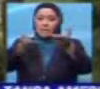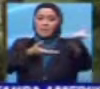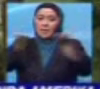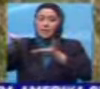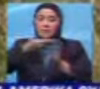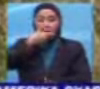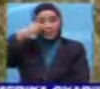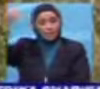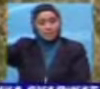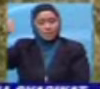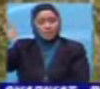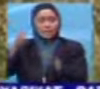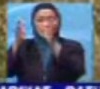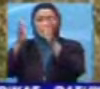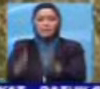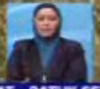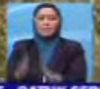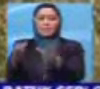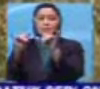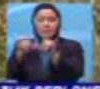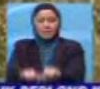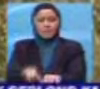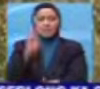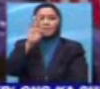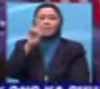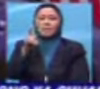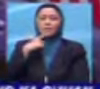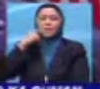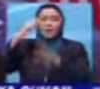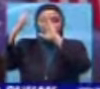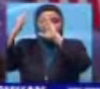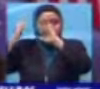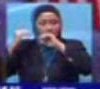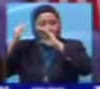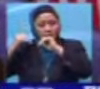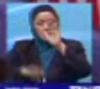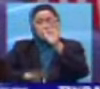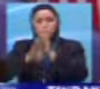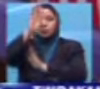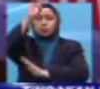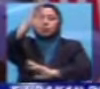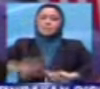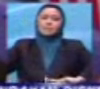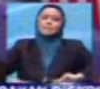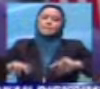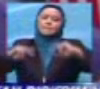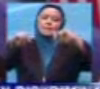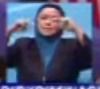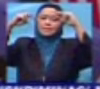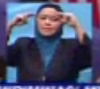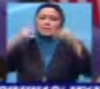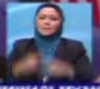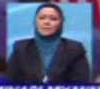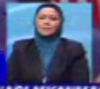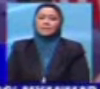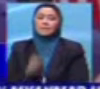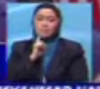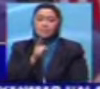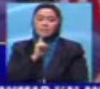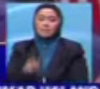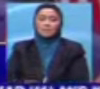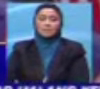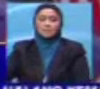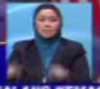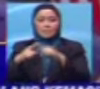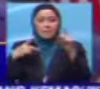juga berharap pembangunan di sini akan menjadi lebih pesat. Besarlah harapan masyarakat di kawasan ini supaya lebih banyak